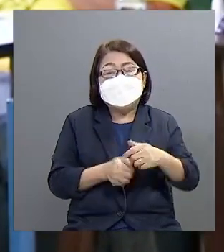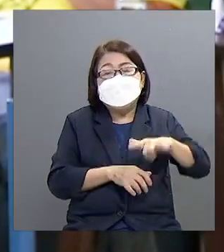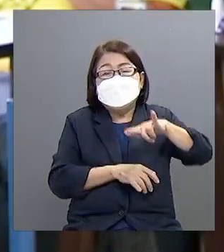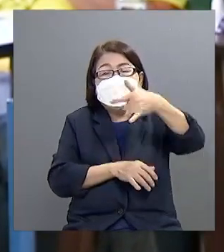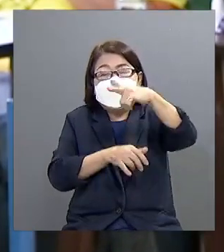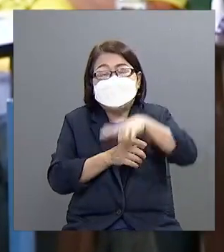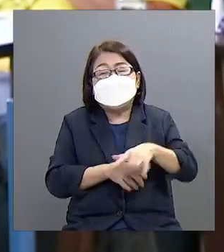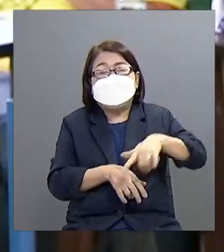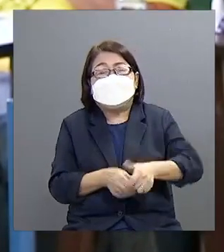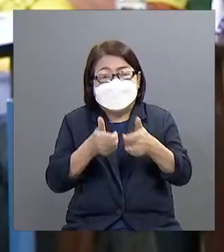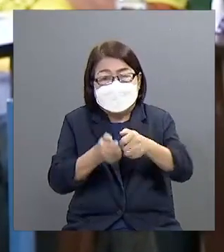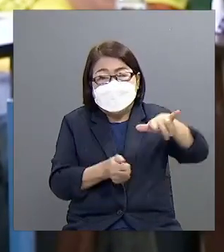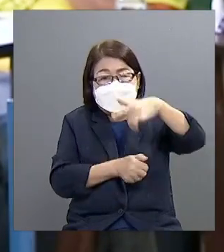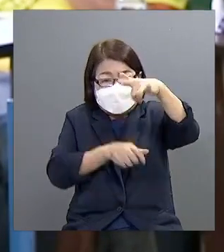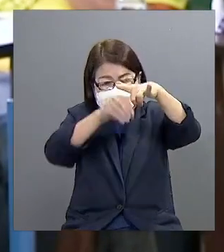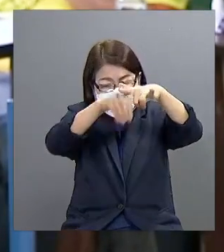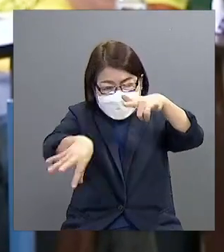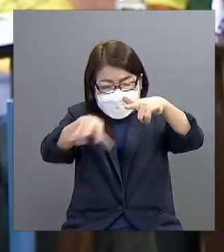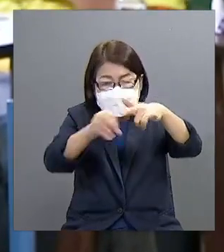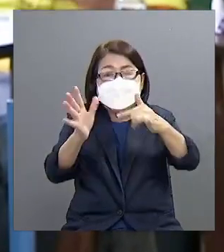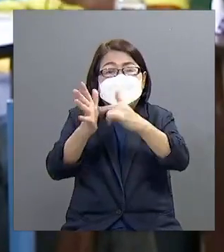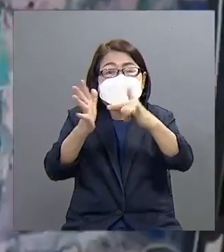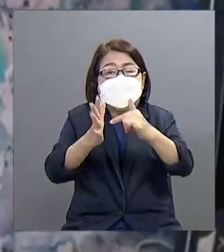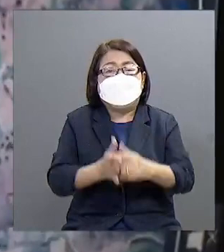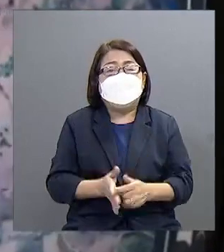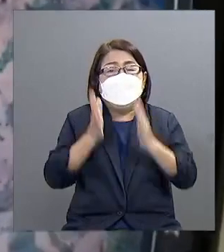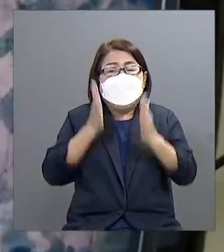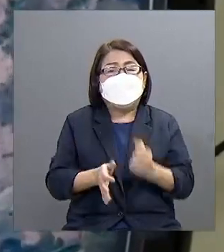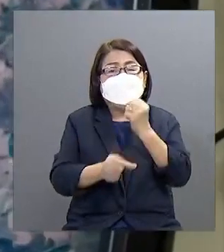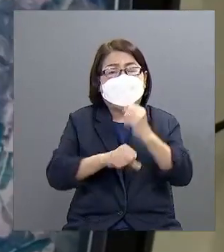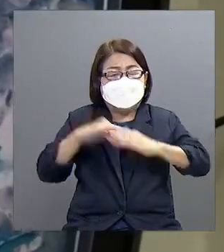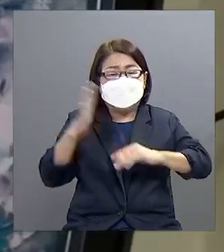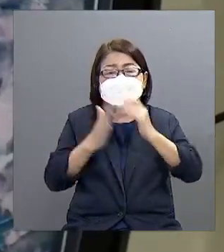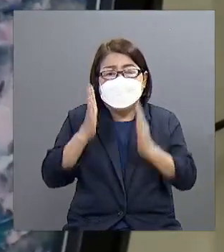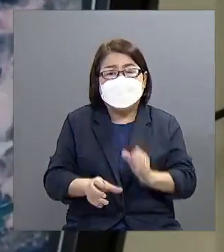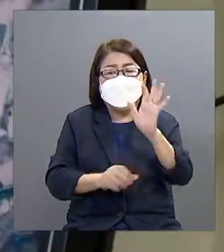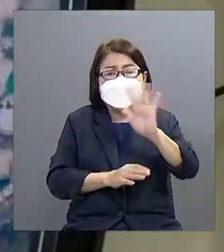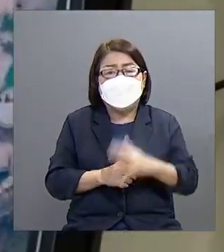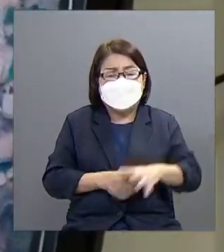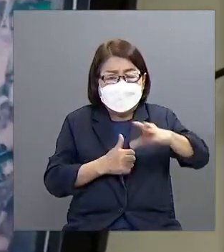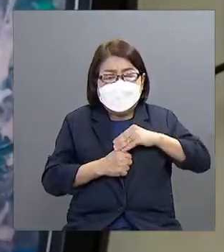าฆ่าแมลงลดอันตรายช่วยเหลือคนได้อีก